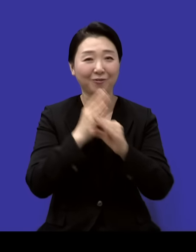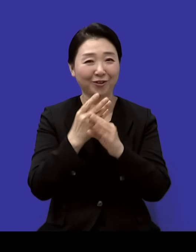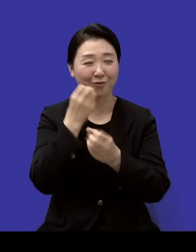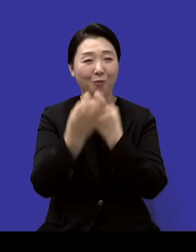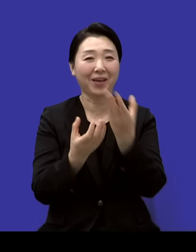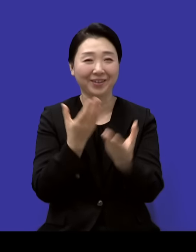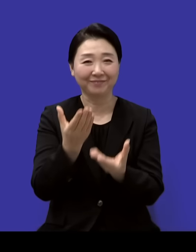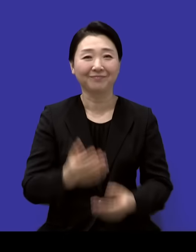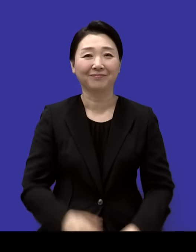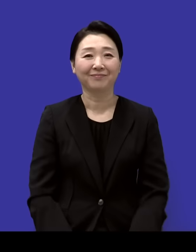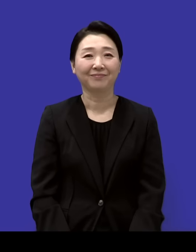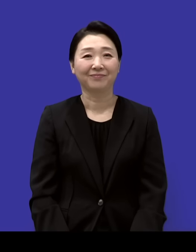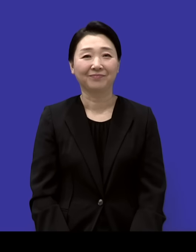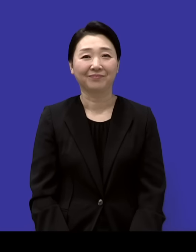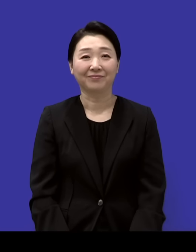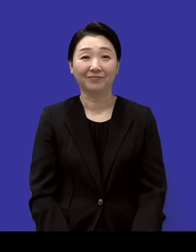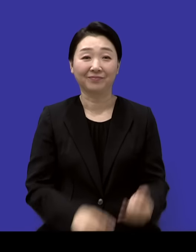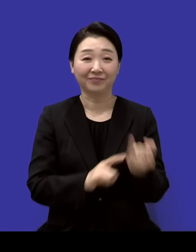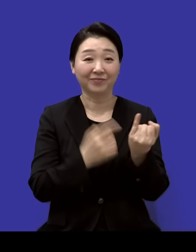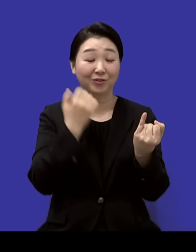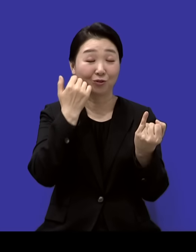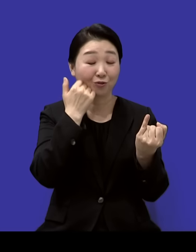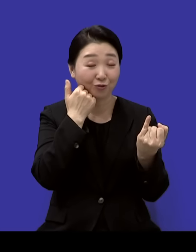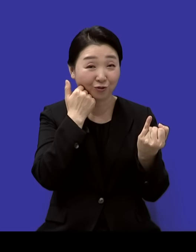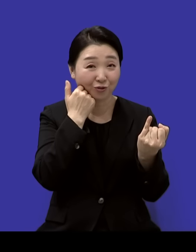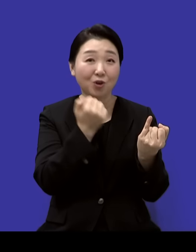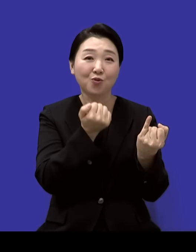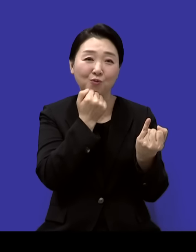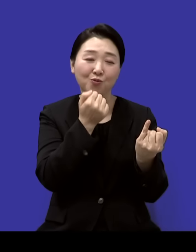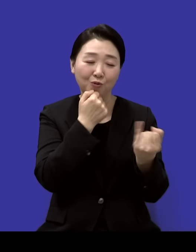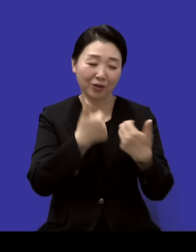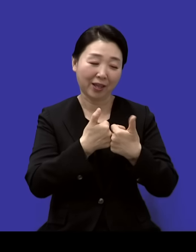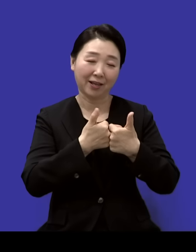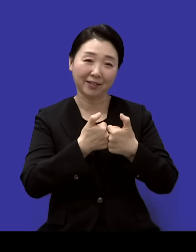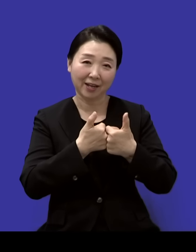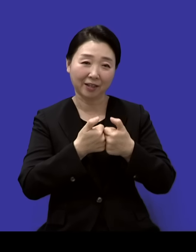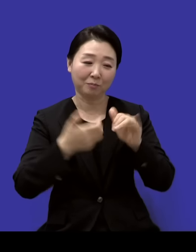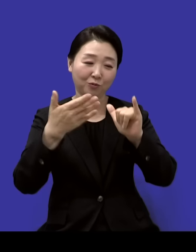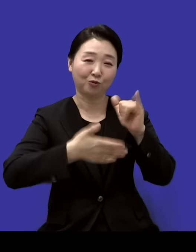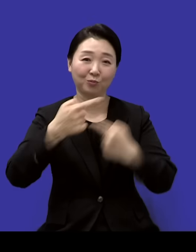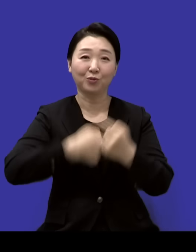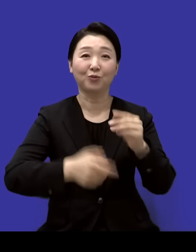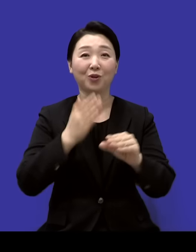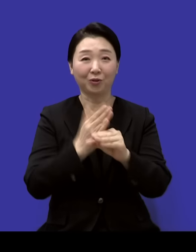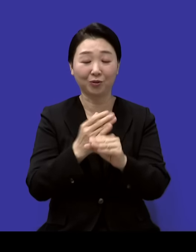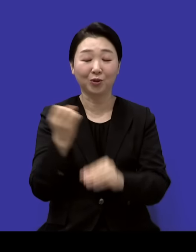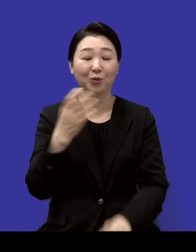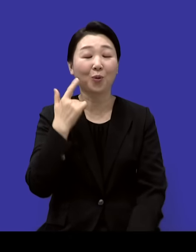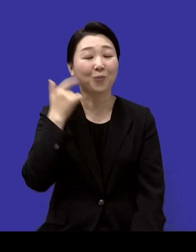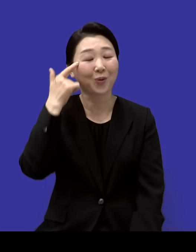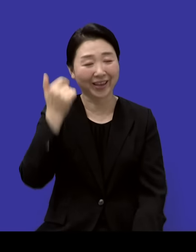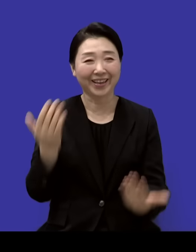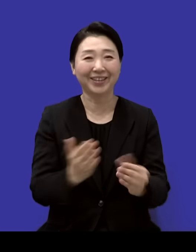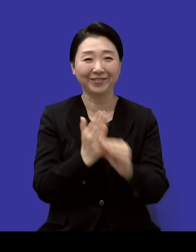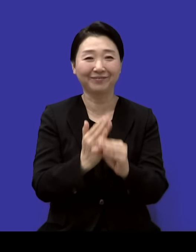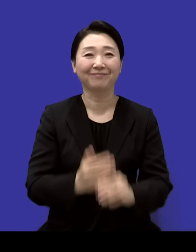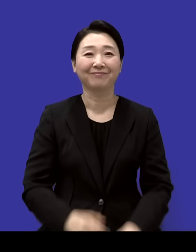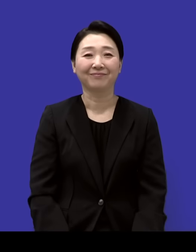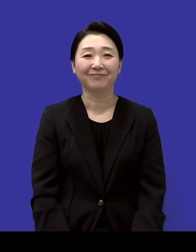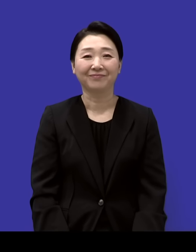고백하시는 분이십니다. 아, 네, 이분은 웃다라는 상담 심리 유튜브 채널을 운영하고 계시고요. 네. 또 동시에 목회까지 하고 계신